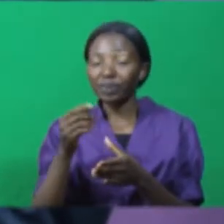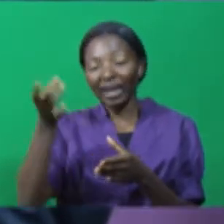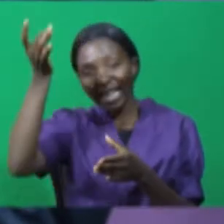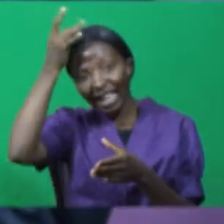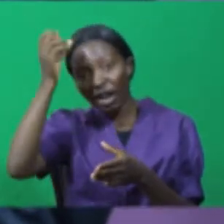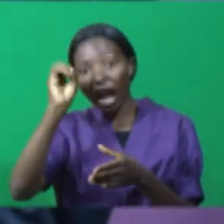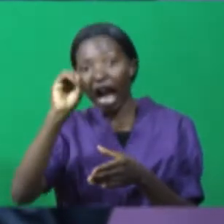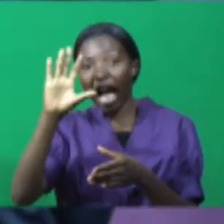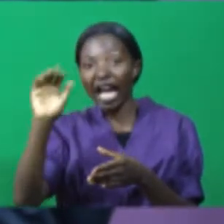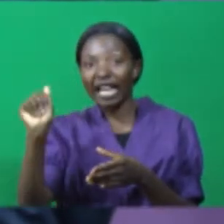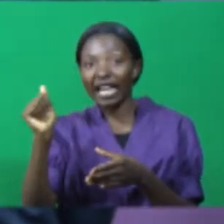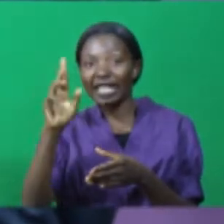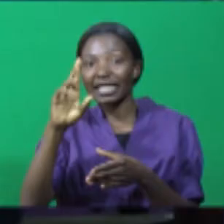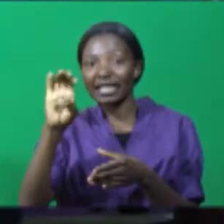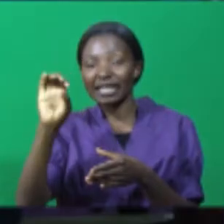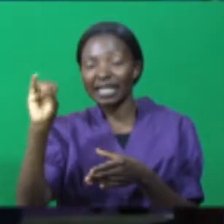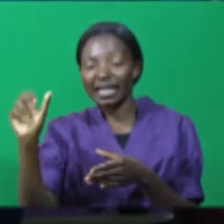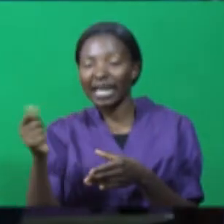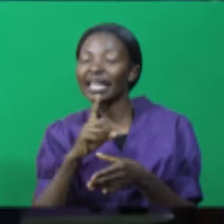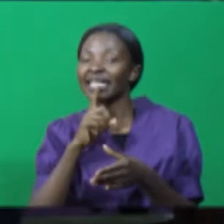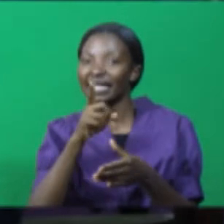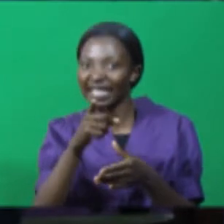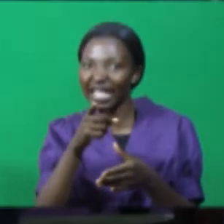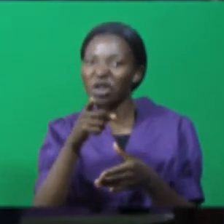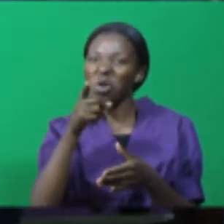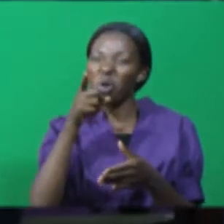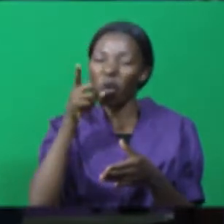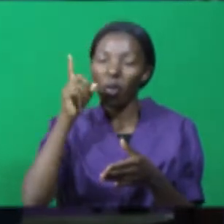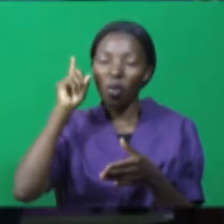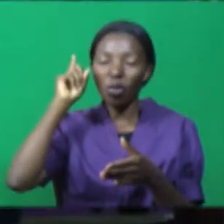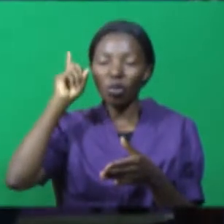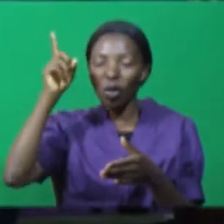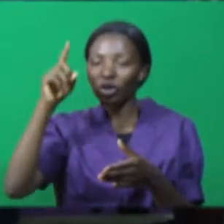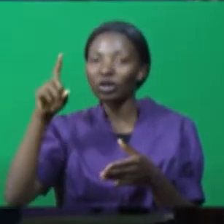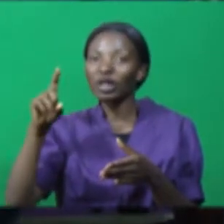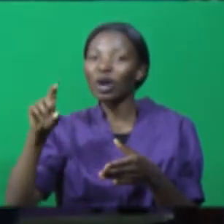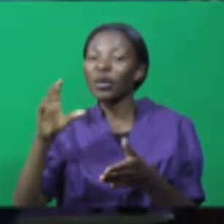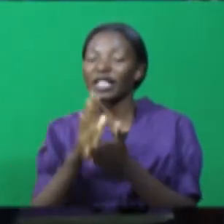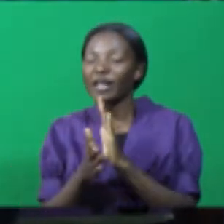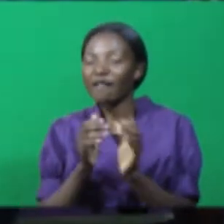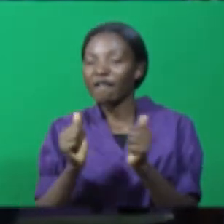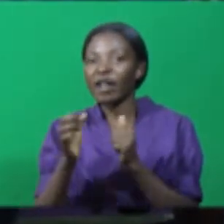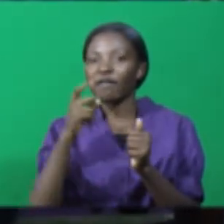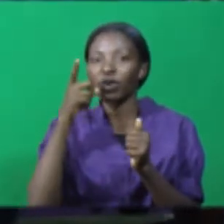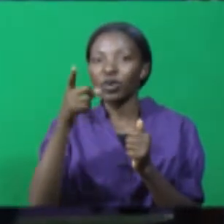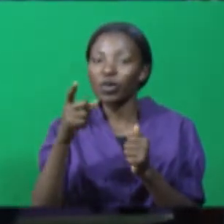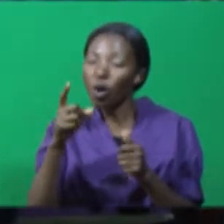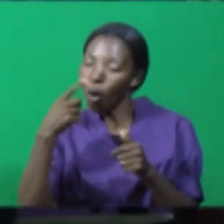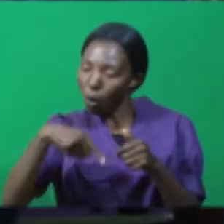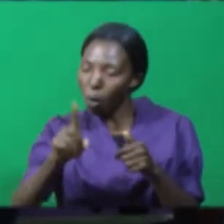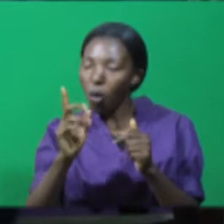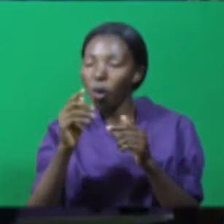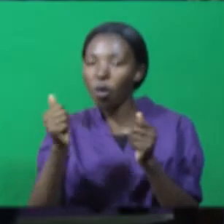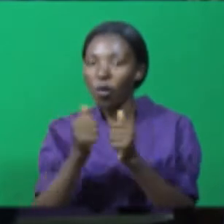Paakangoona vanhu rekuti Jehovha akabva azvati haisi tsamba yangu. Haisi haisi yangu. Yanyorerwa Jehovha. Yanyorerwa mwari ndobva amhanya naye kutemberi. Zvikanzi verengaiwo mwari